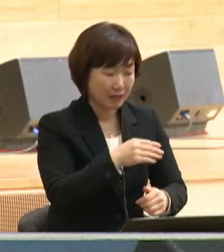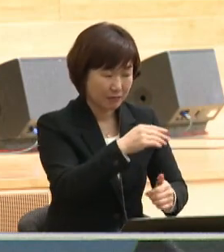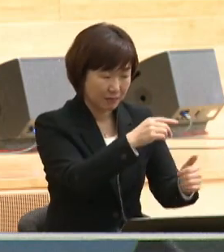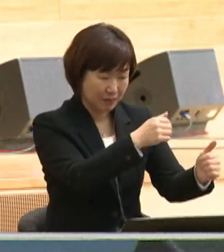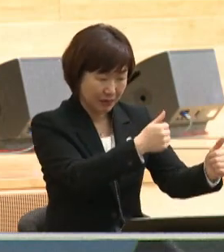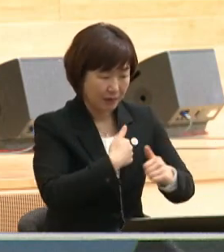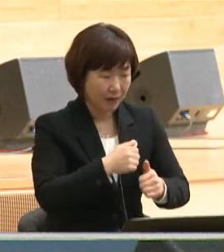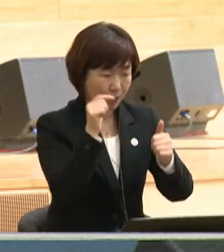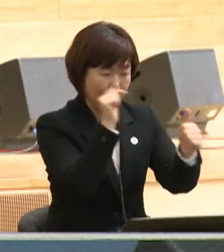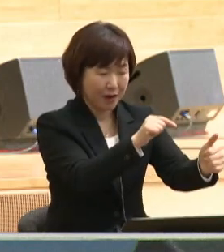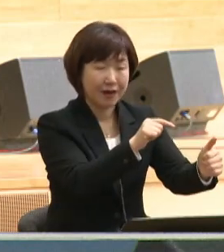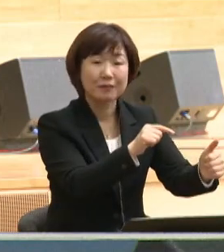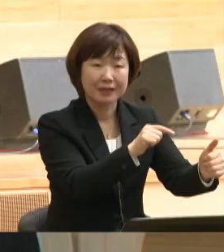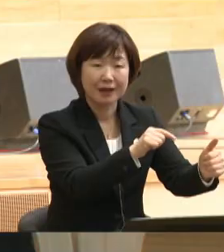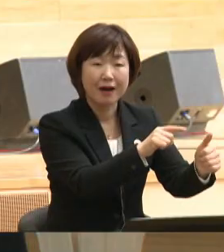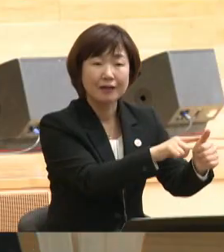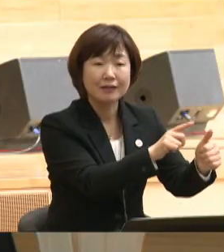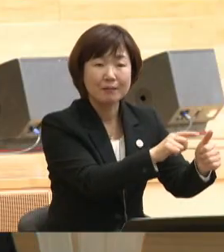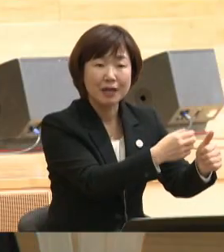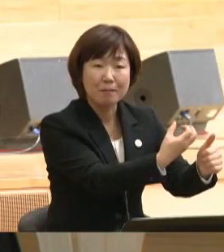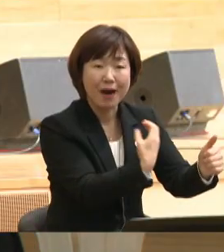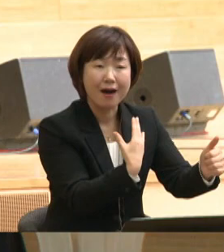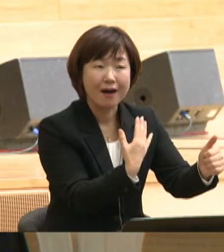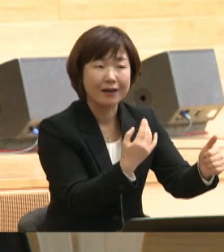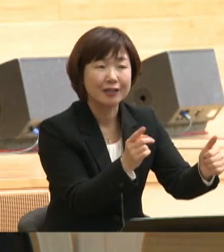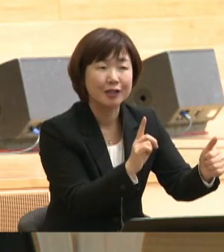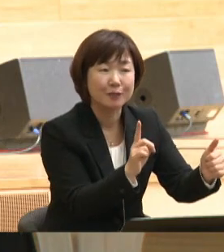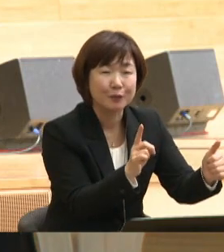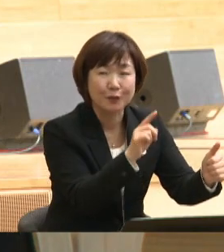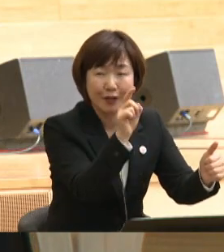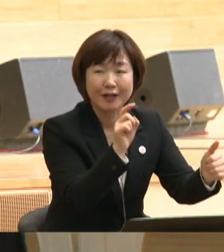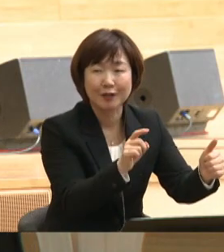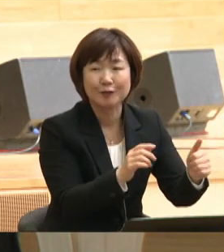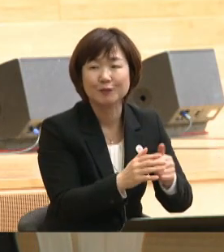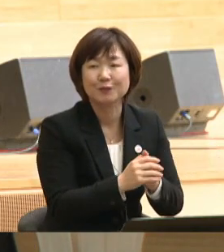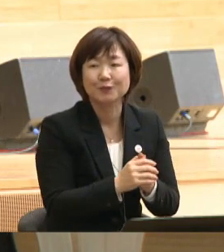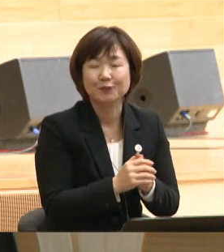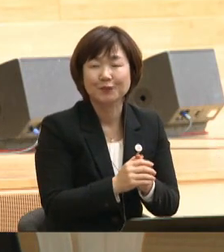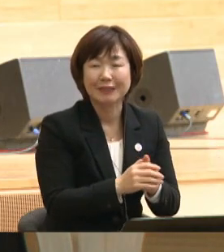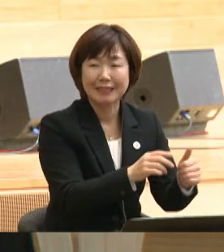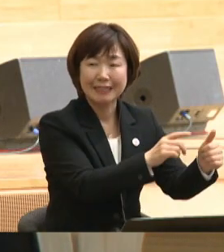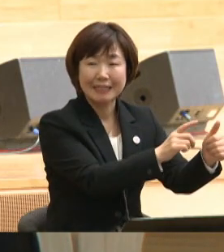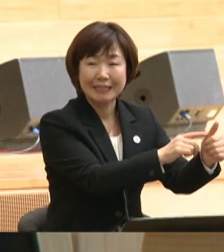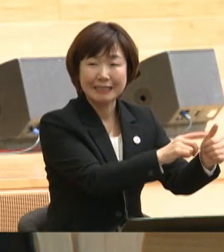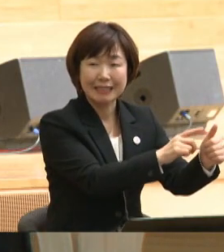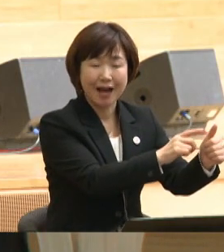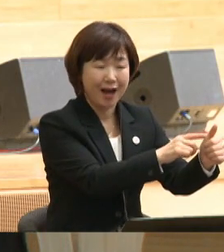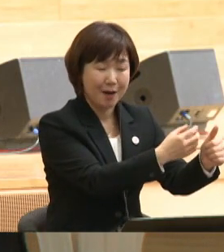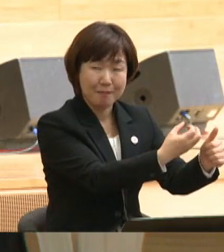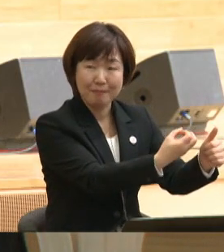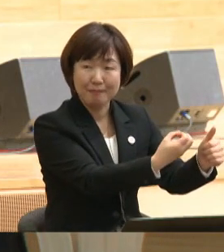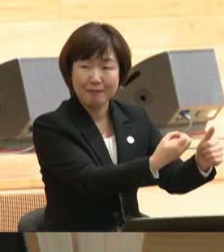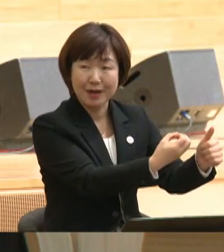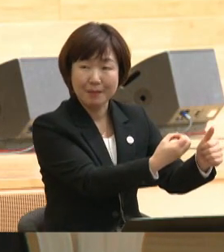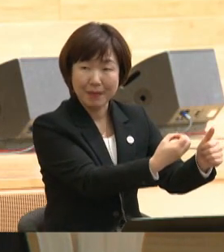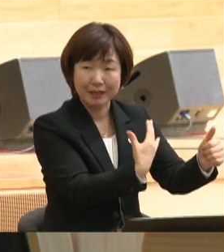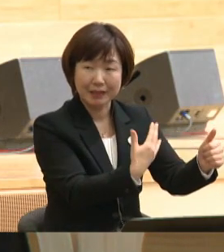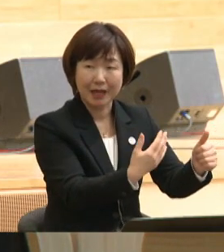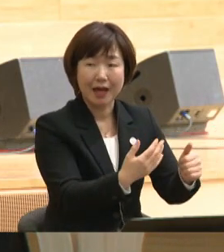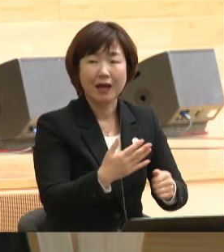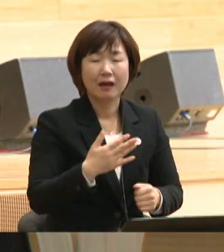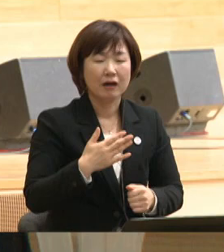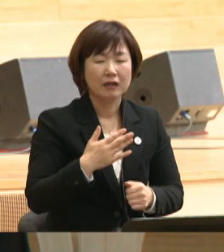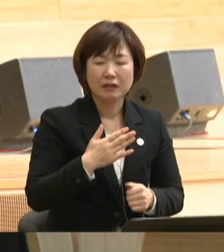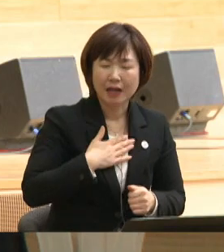말씀하십니다 그러자이 사람이 뭐라고 대답했을까요 함께 읽어볼까요 그가 이르되 나로 먼저